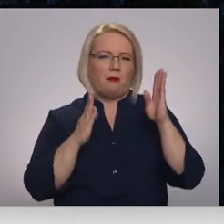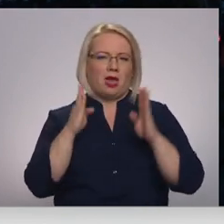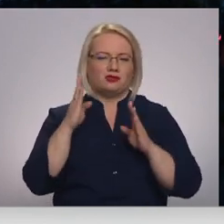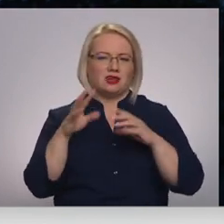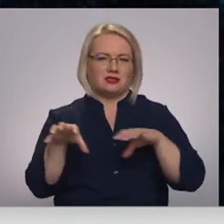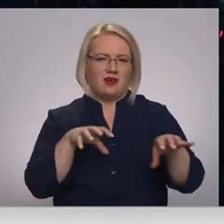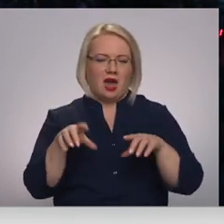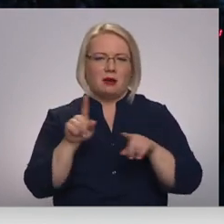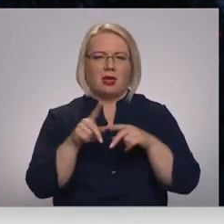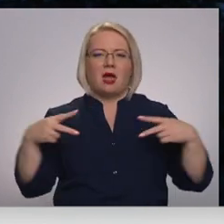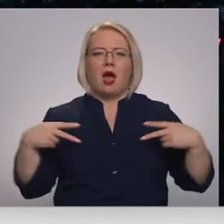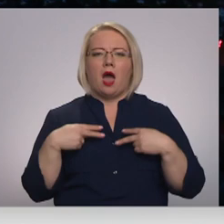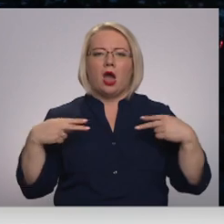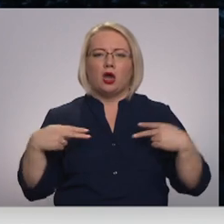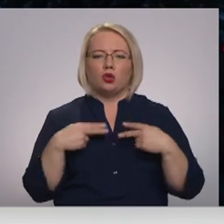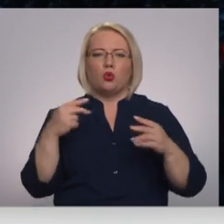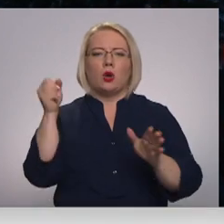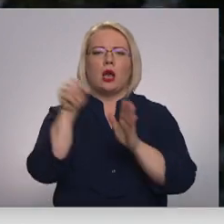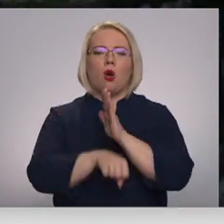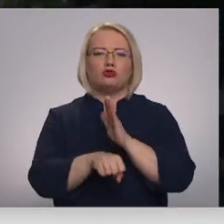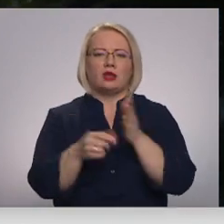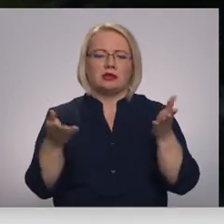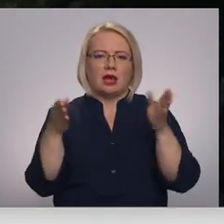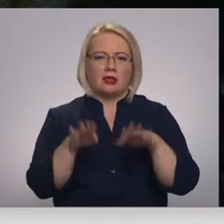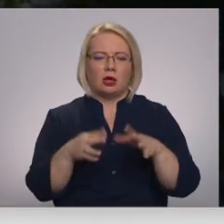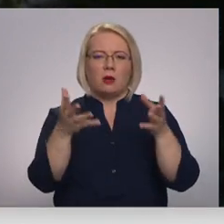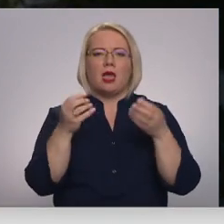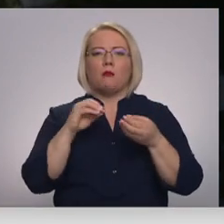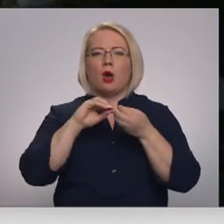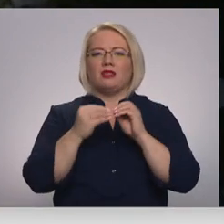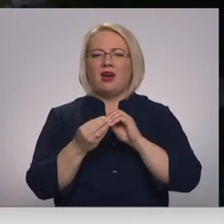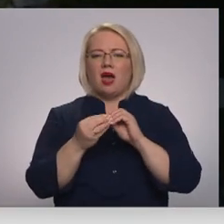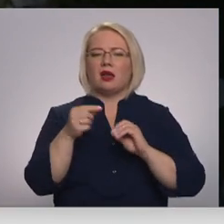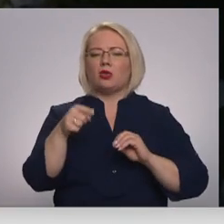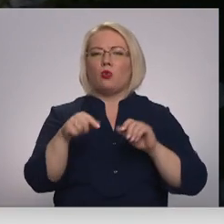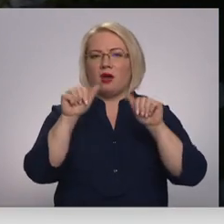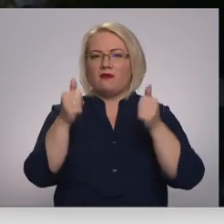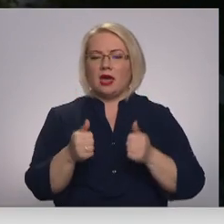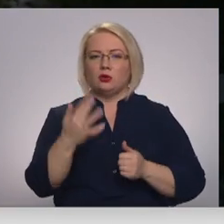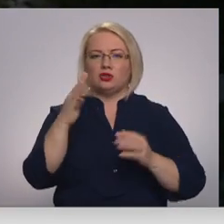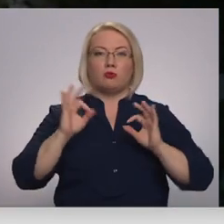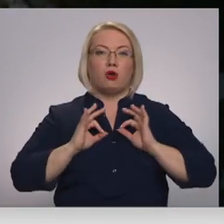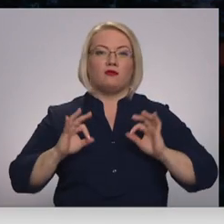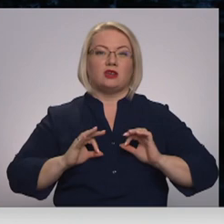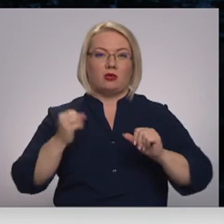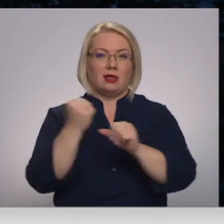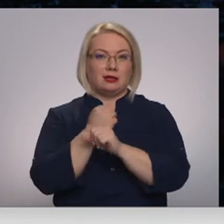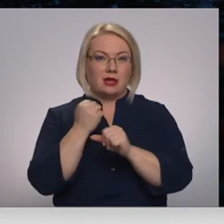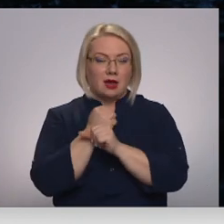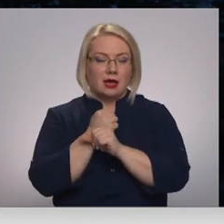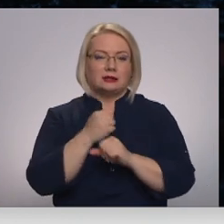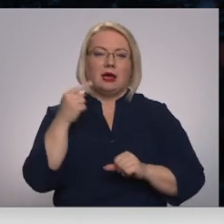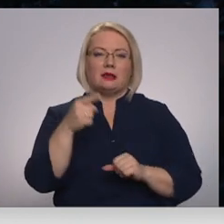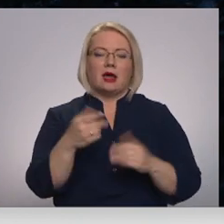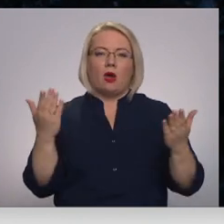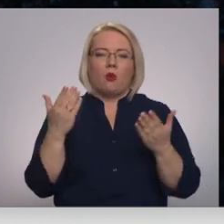gan aitu kaušanas atlikumi. Ņemot vērā šo veidu, kā cik profesionāli nostrādāts, tad tas ir vai nu